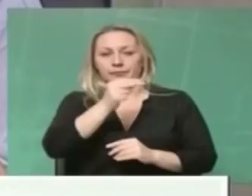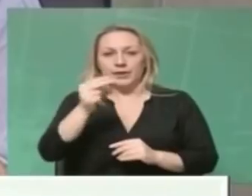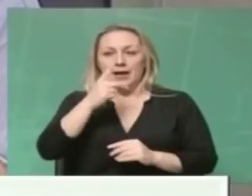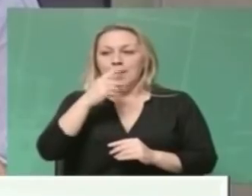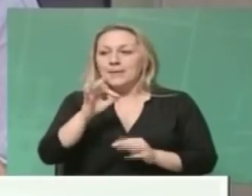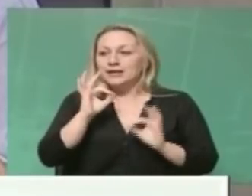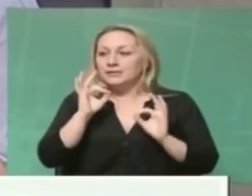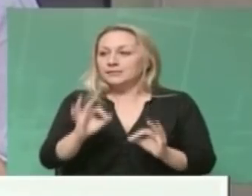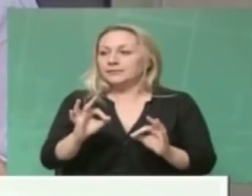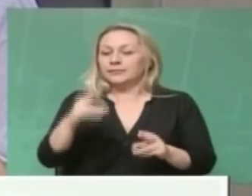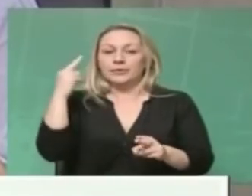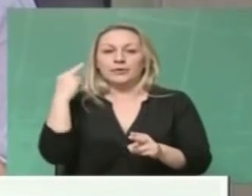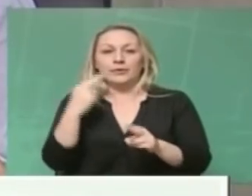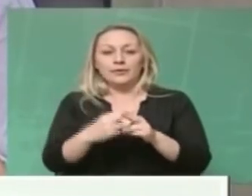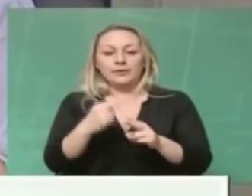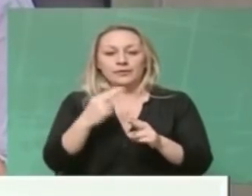πολύ,